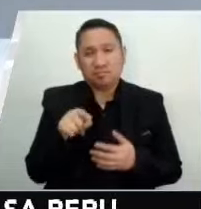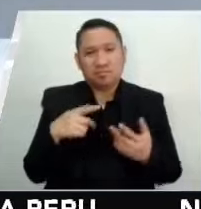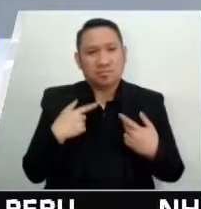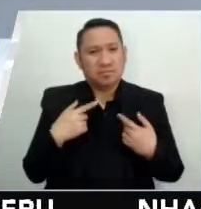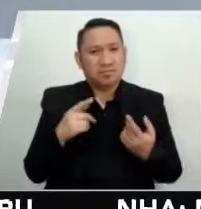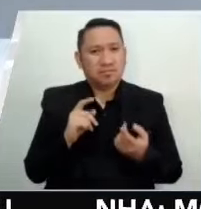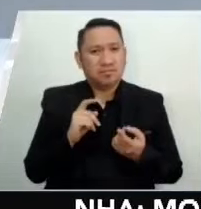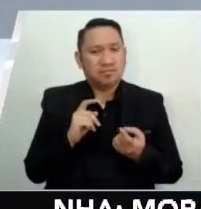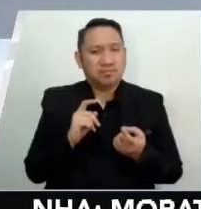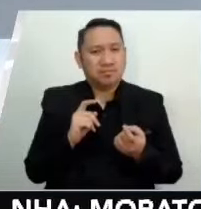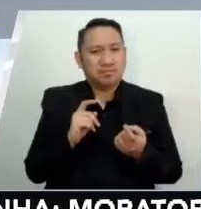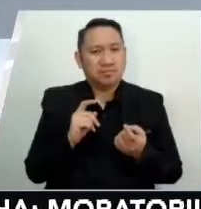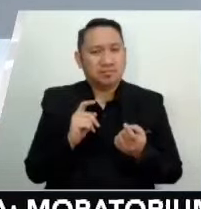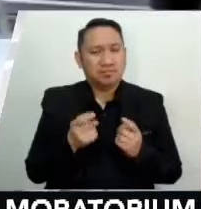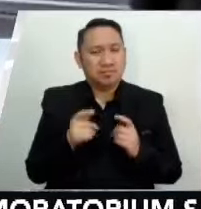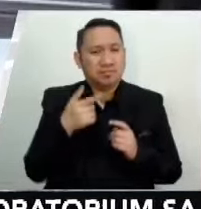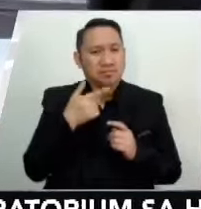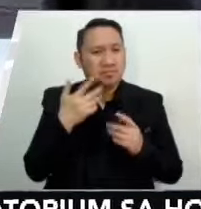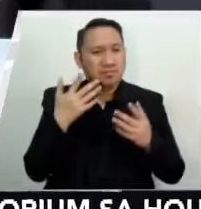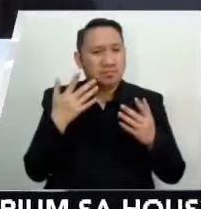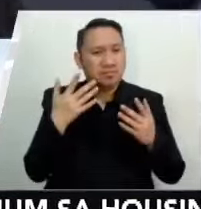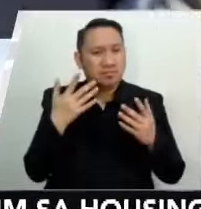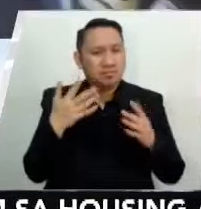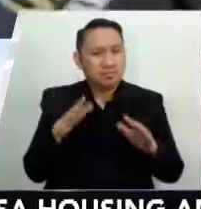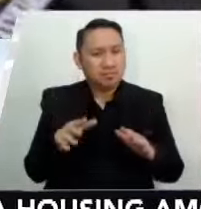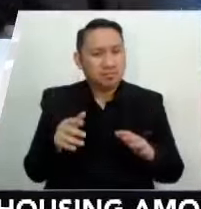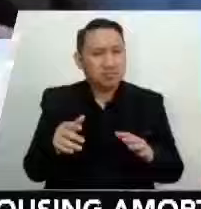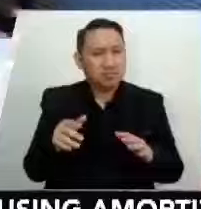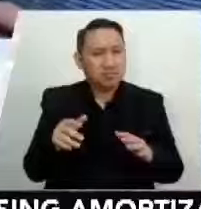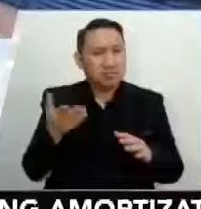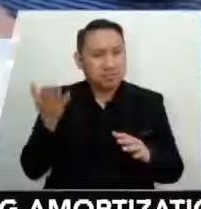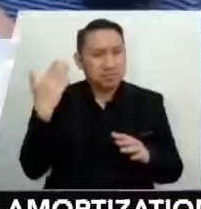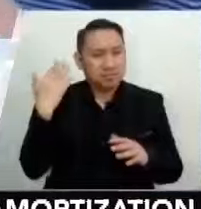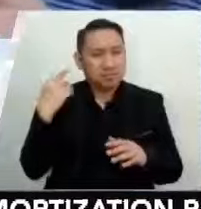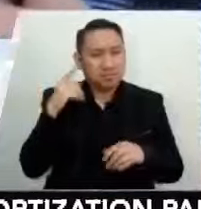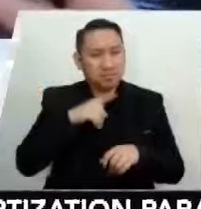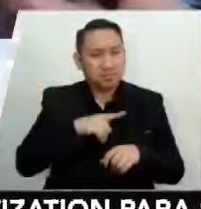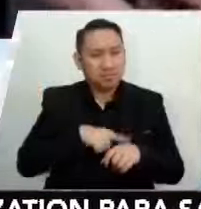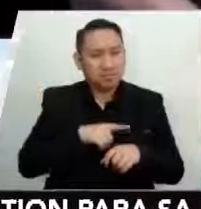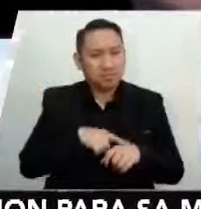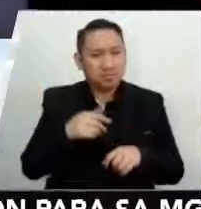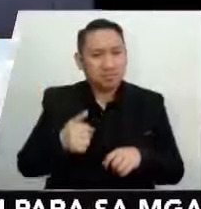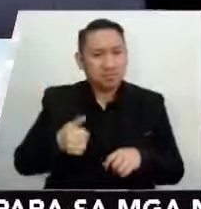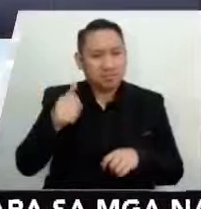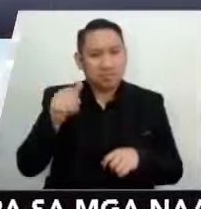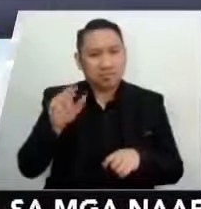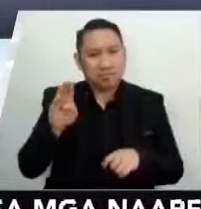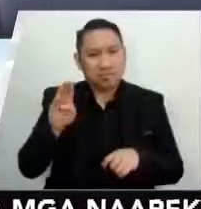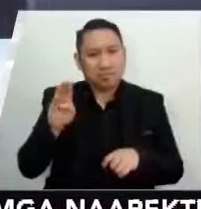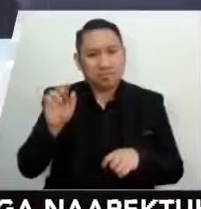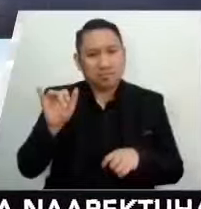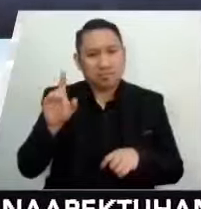eleap na manalo dito si US President Joe biden ata